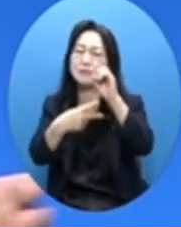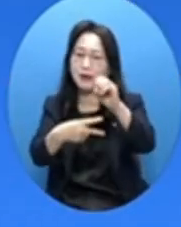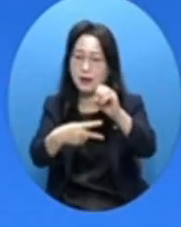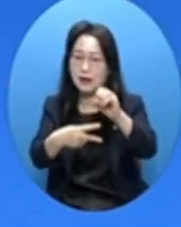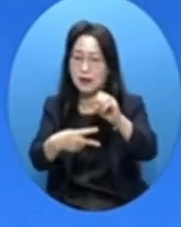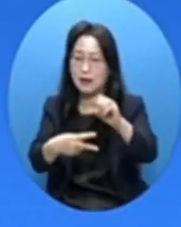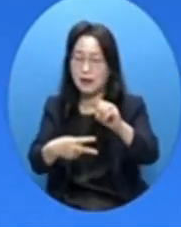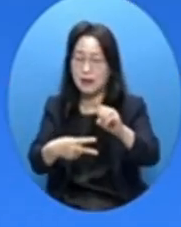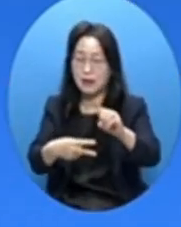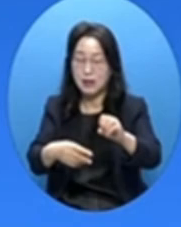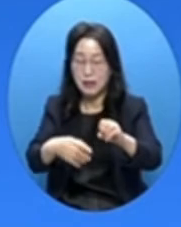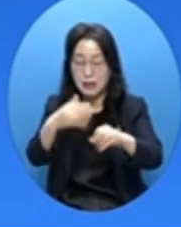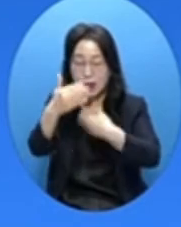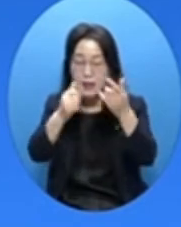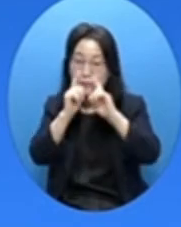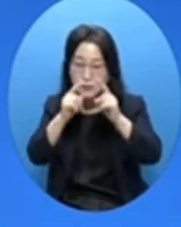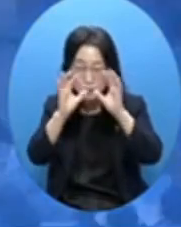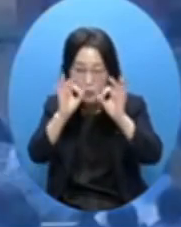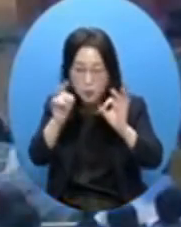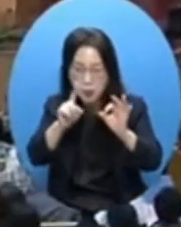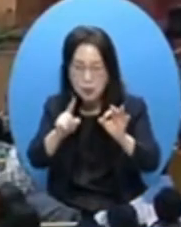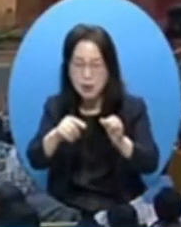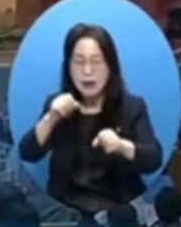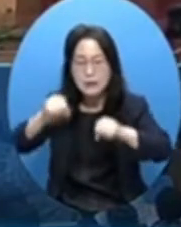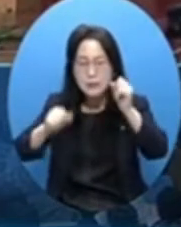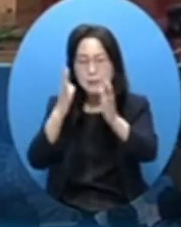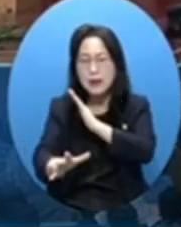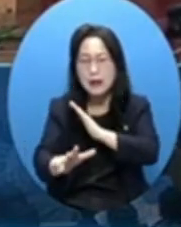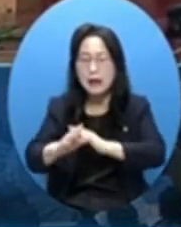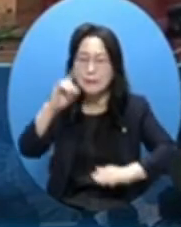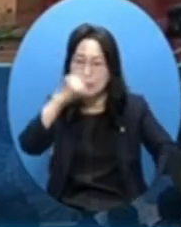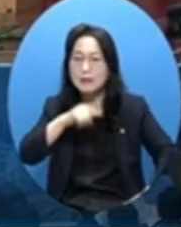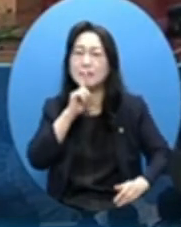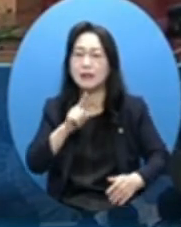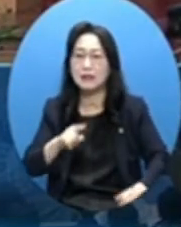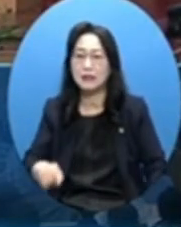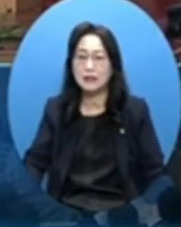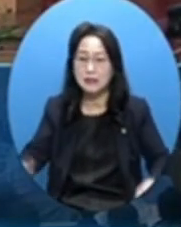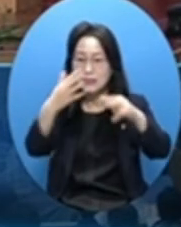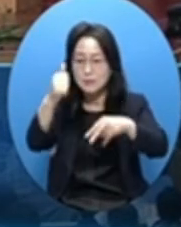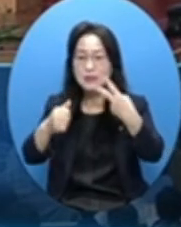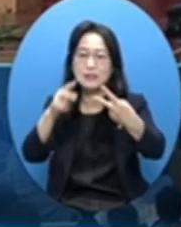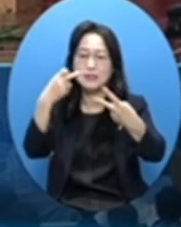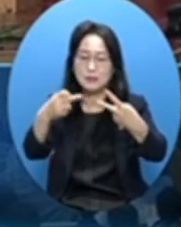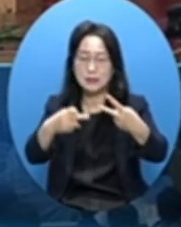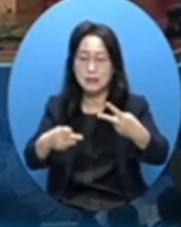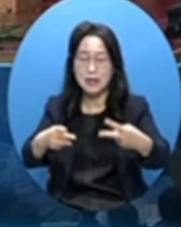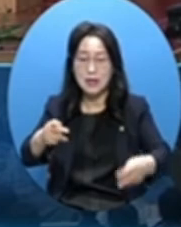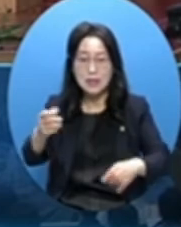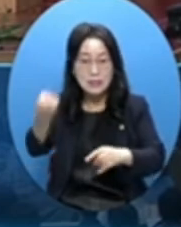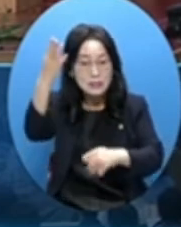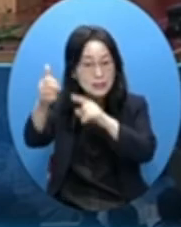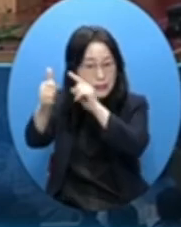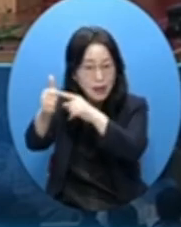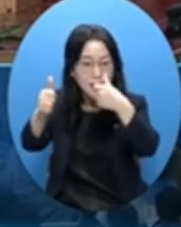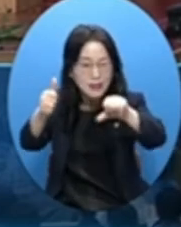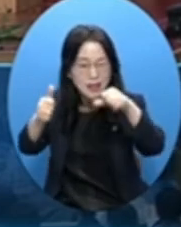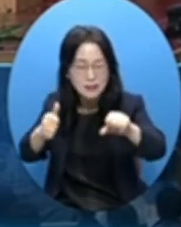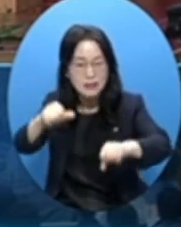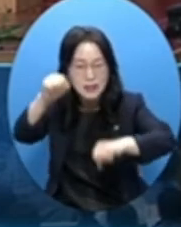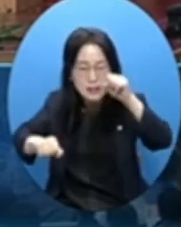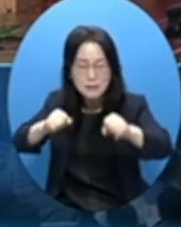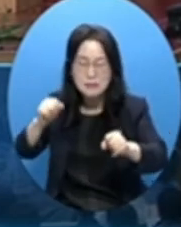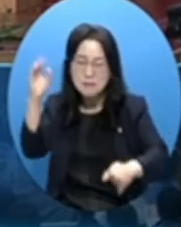나쁘고 한함 을 알지 못했다 고 기록하고 있습니다 3월 쌍 2장 10여 d 절입니다 엘리의 아들들은 행실이 나빠 야외를